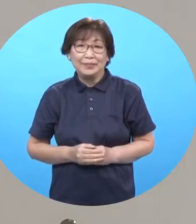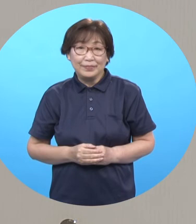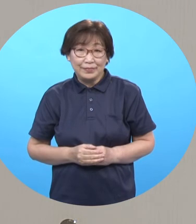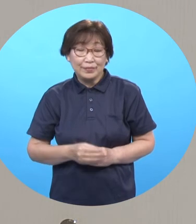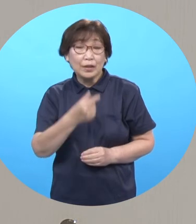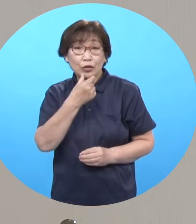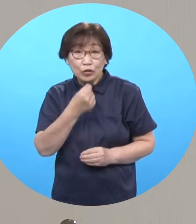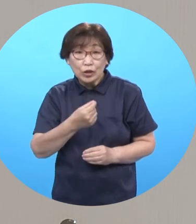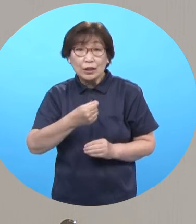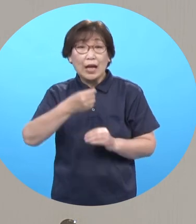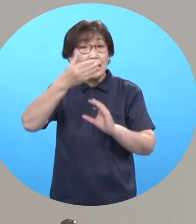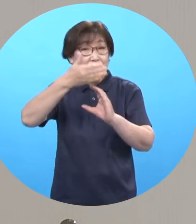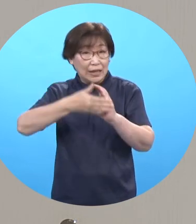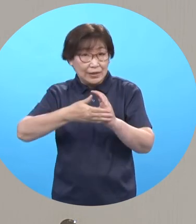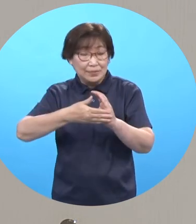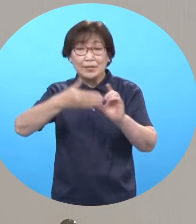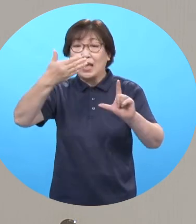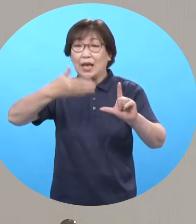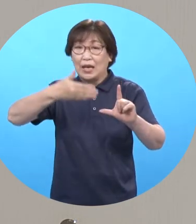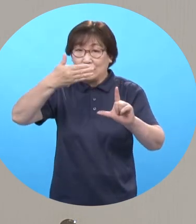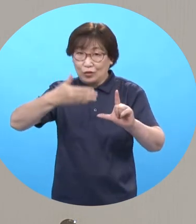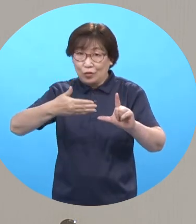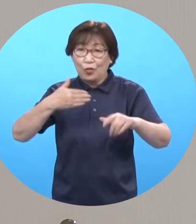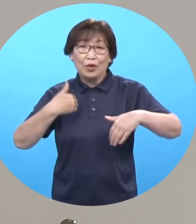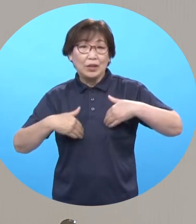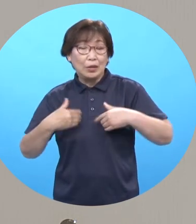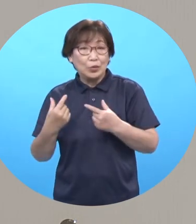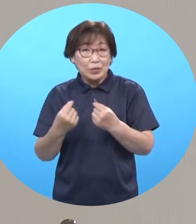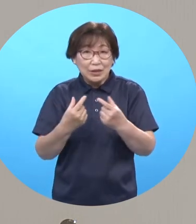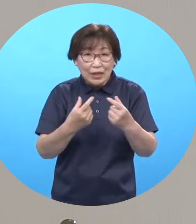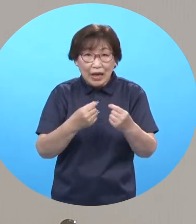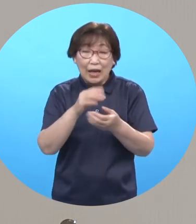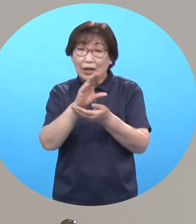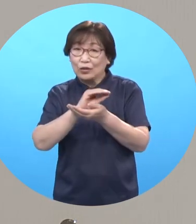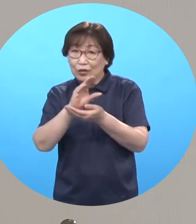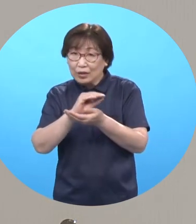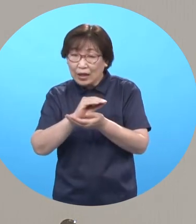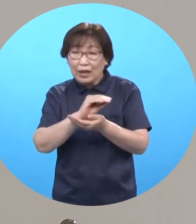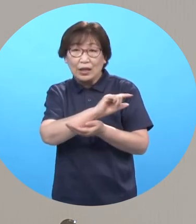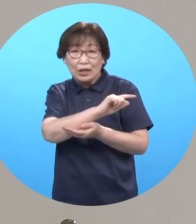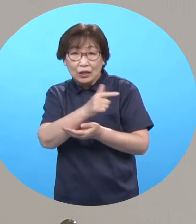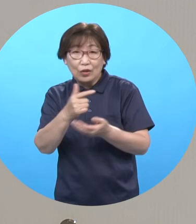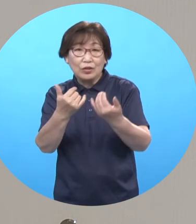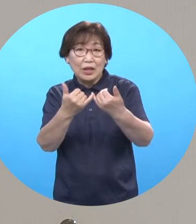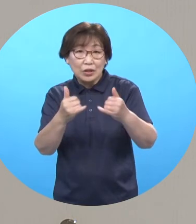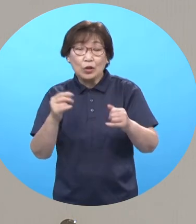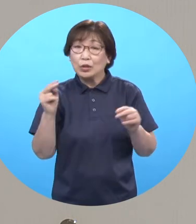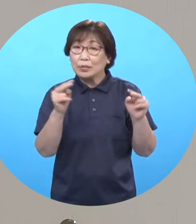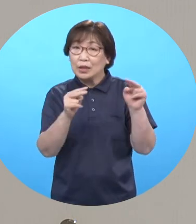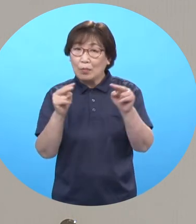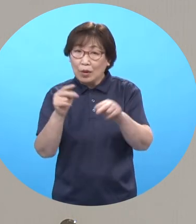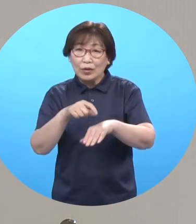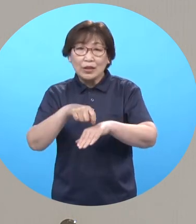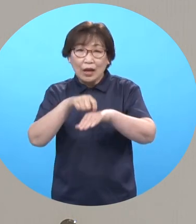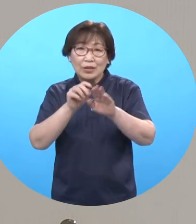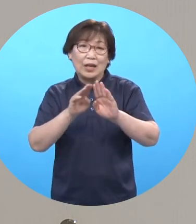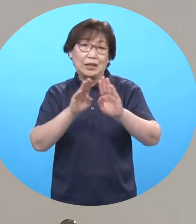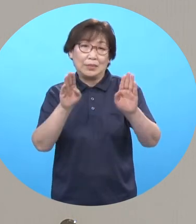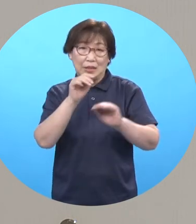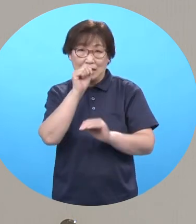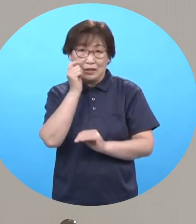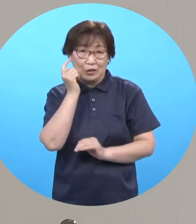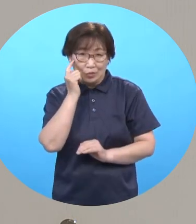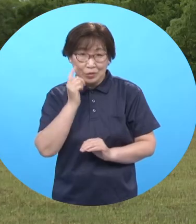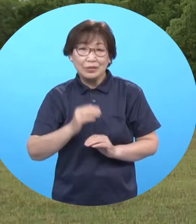好きな写真とか映像を楽しみながら撮ってみて、いろんな人に見てもらうというところから気軽に始めてもらえたらいいのかなと思います